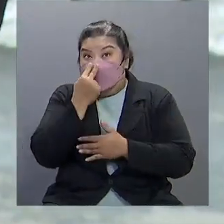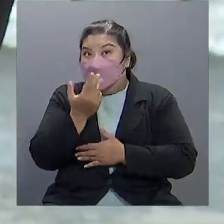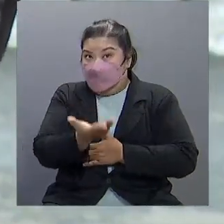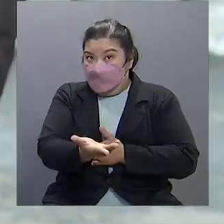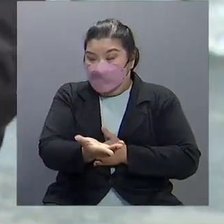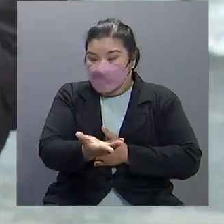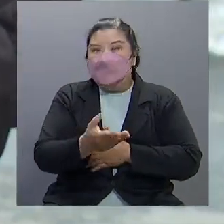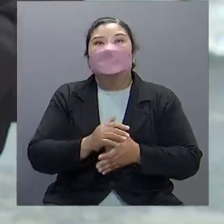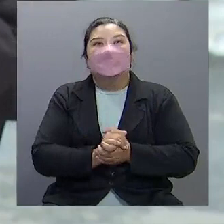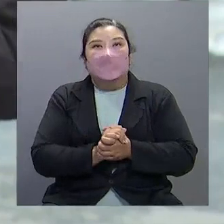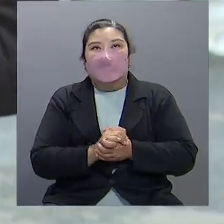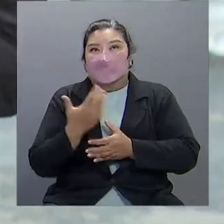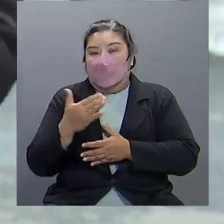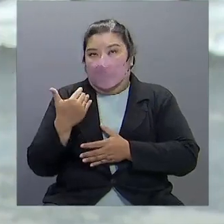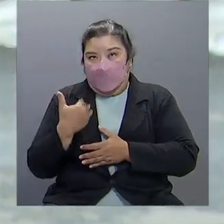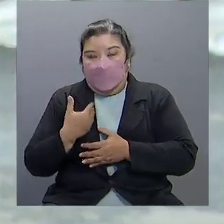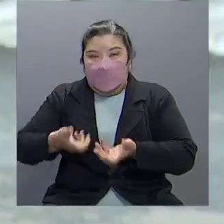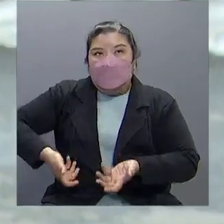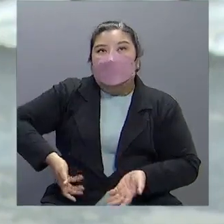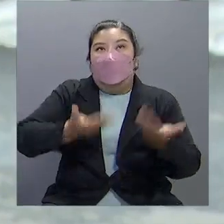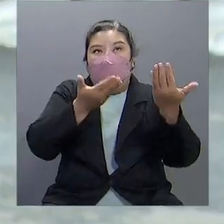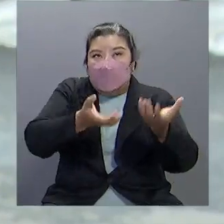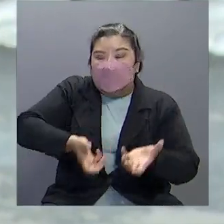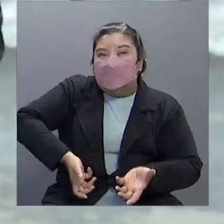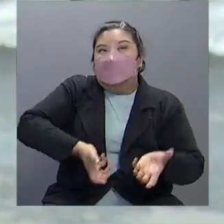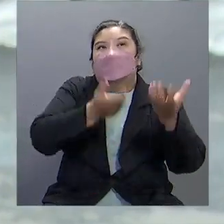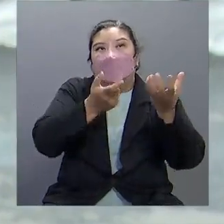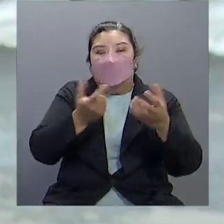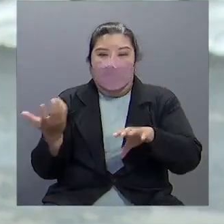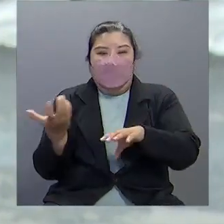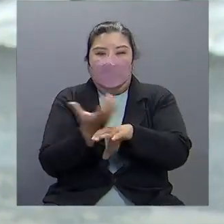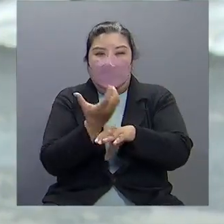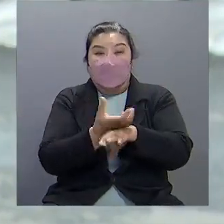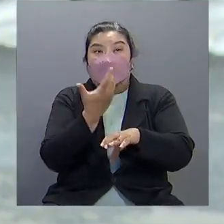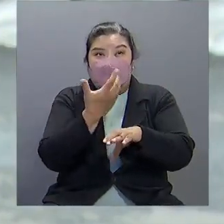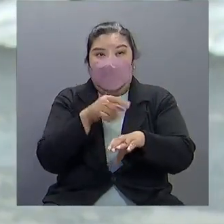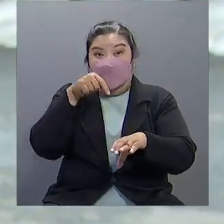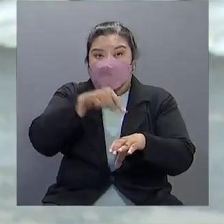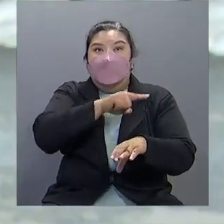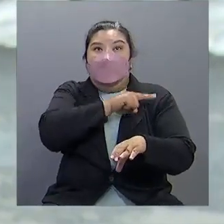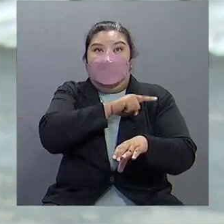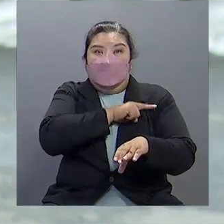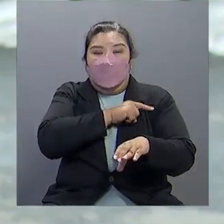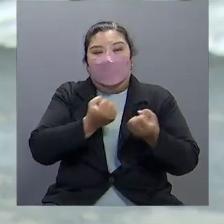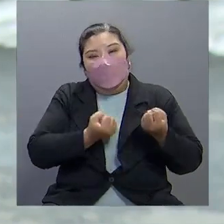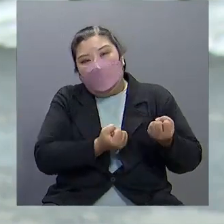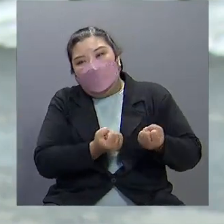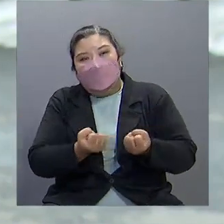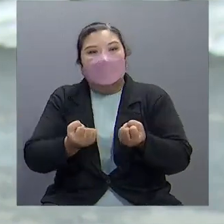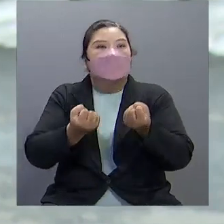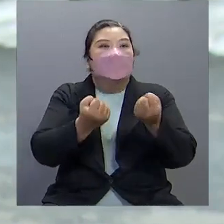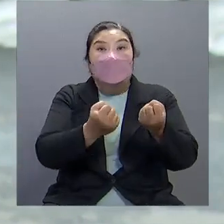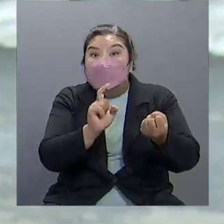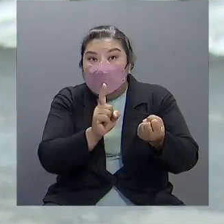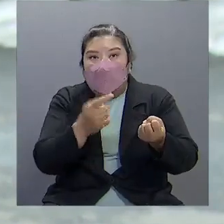เริ่มโยนกระสอบทรายที่กอกเสร็จแล้วนะคะขึ้นรถบรรทุกแล้วนะคะของทางสํานักงานเขตเพื่อที่จะขนย้ายกระจายกันไปตามจุดต่างๆค่ะ